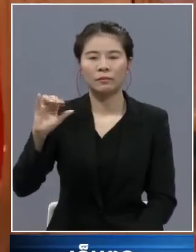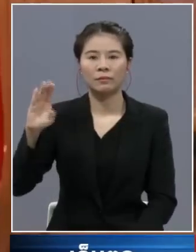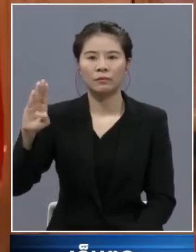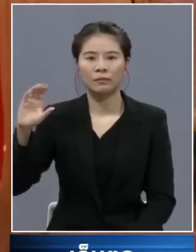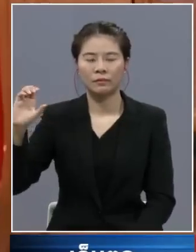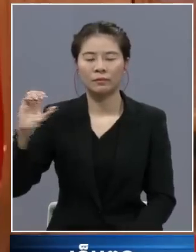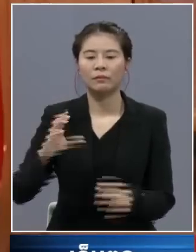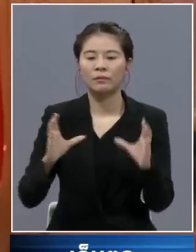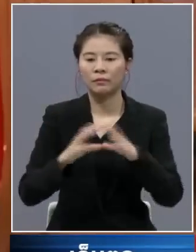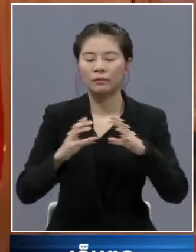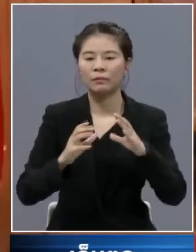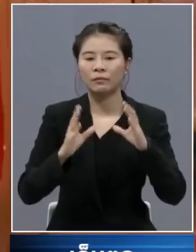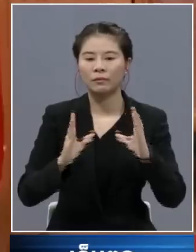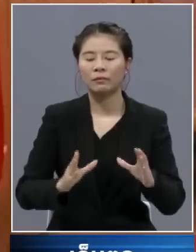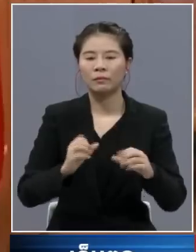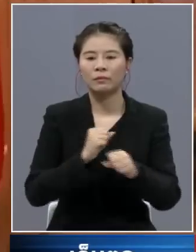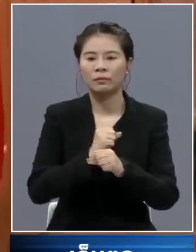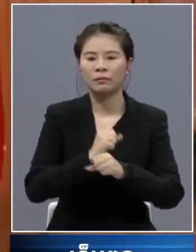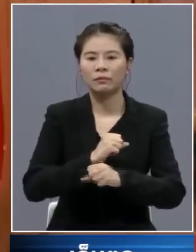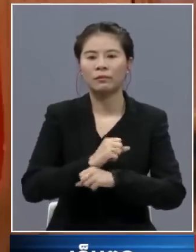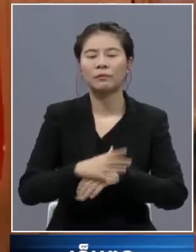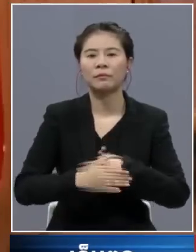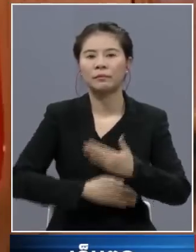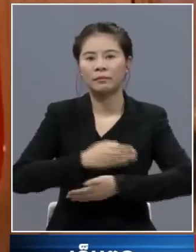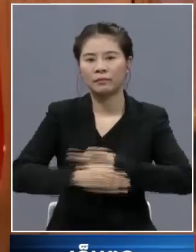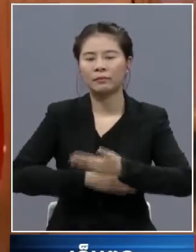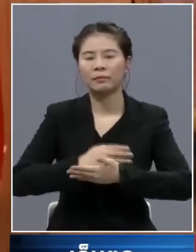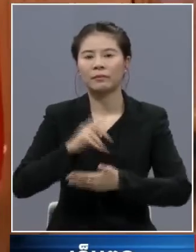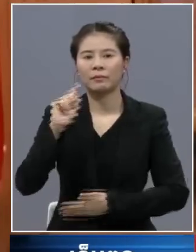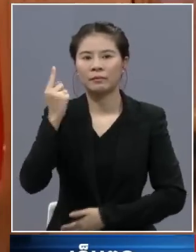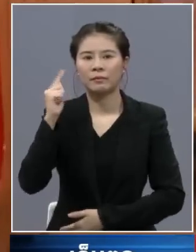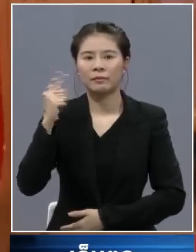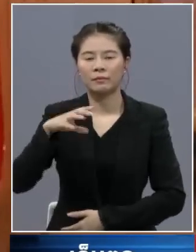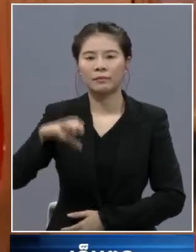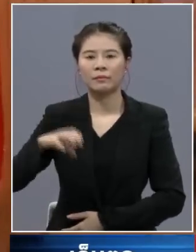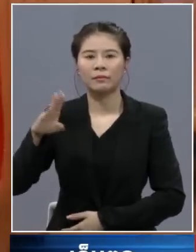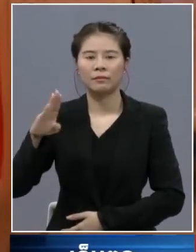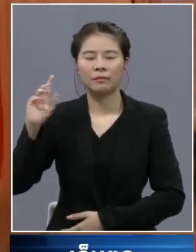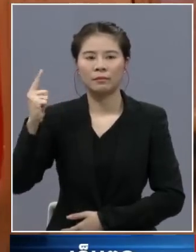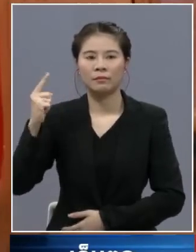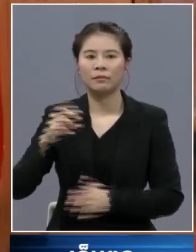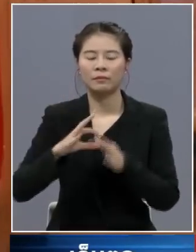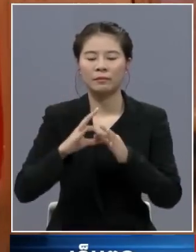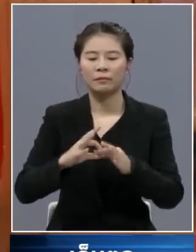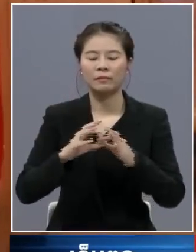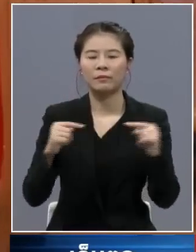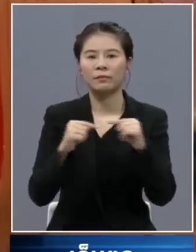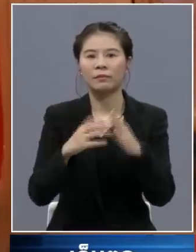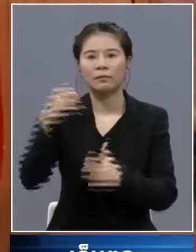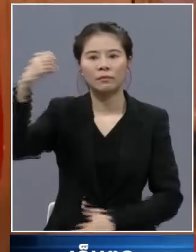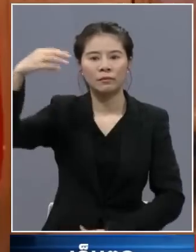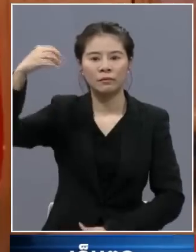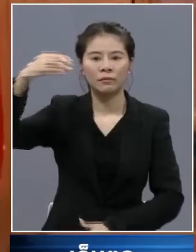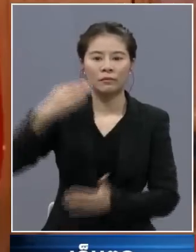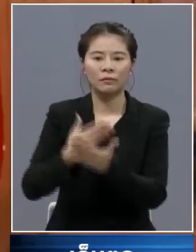ใหม่ด้วยสำหรับประเด็นที่จะหารือก็จะเป็นเรื่องมาตรการกระตุ้นเศรษฐกิจระยะสั้นการลดค่าไฟฟ้าการแก้กฎหมายที่เป็นอุปสรรคกับ